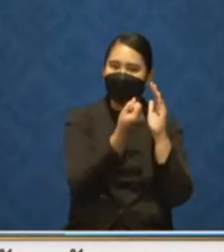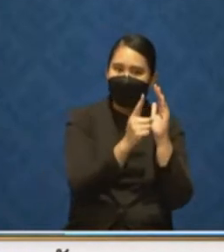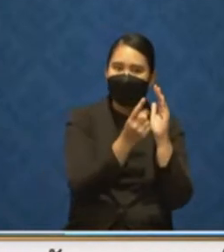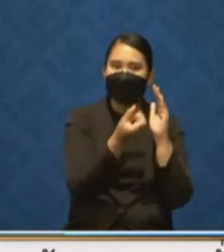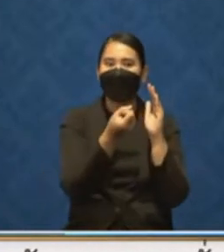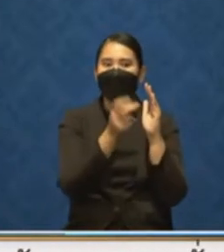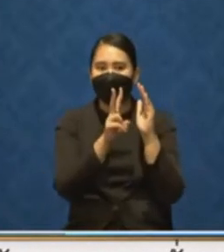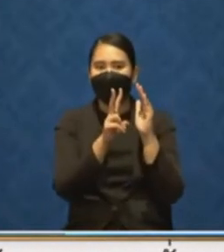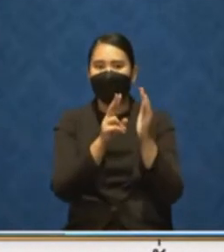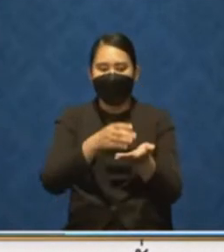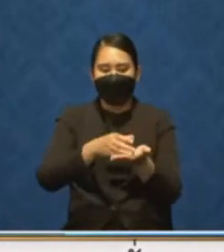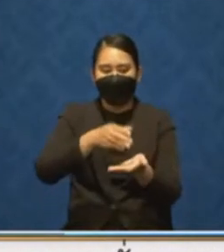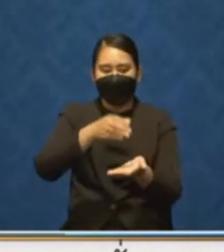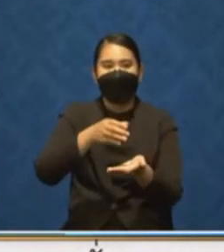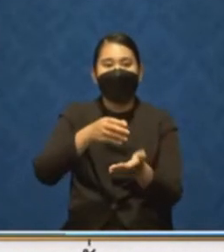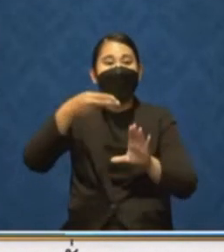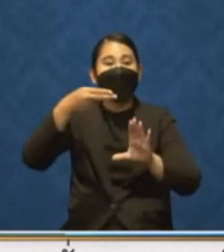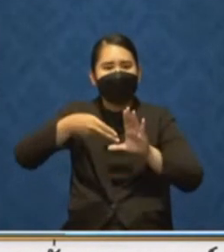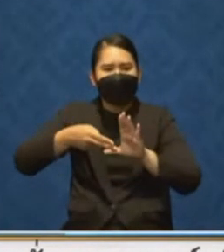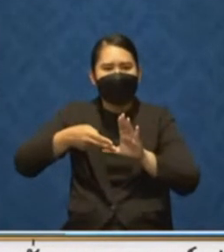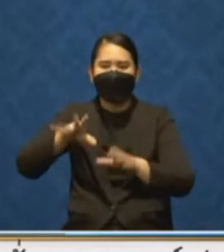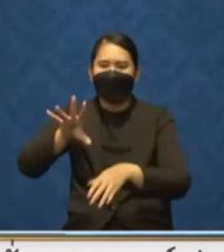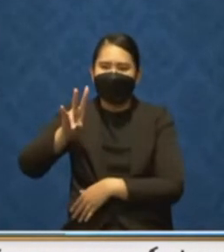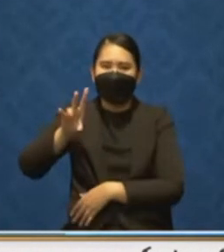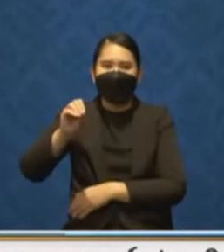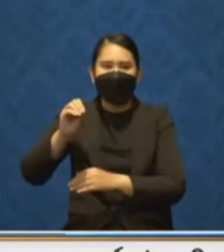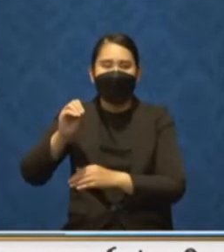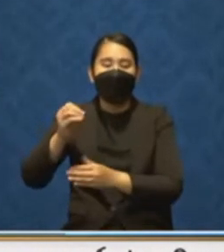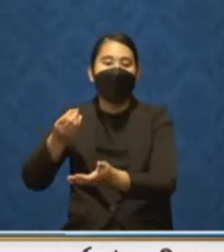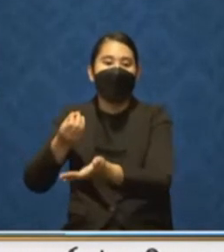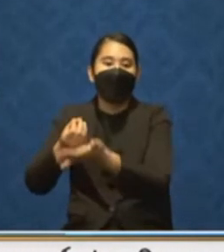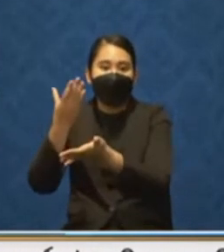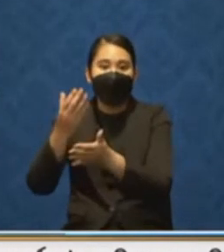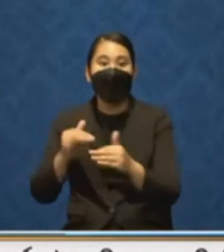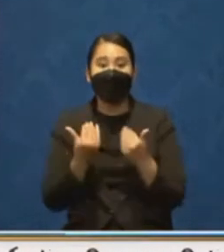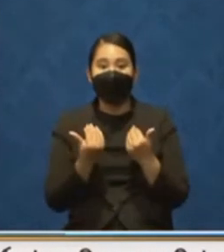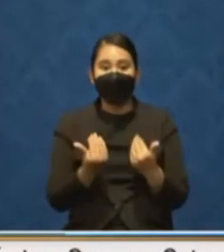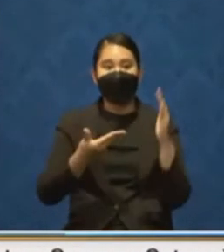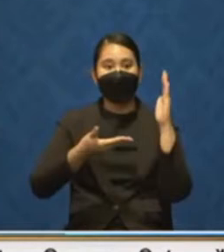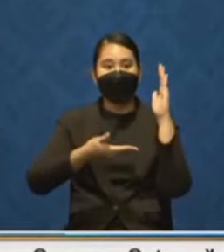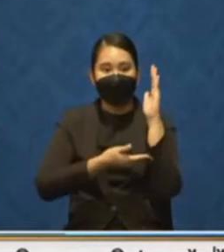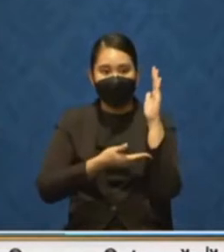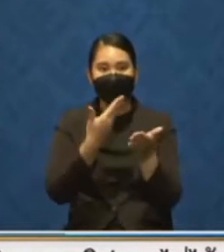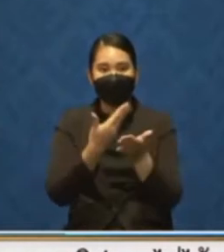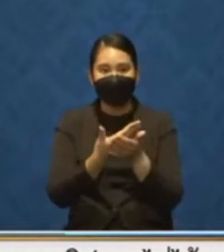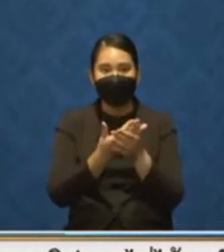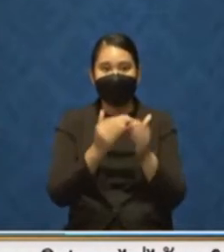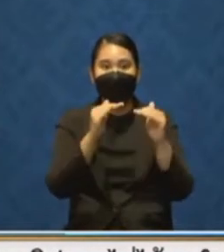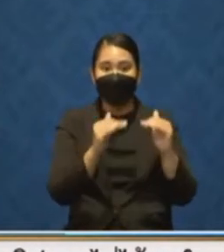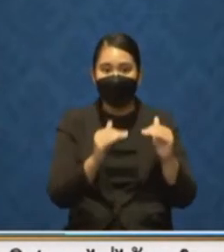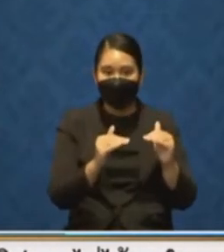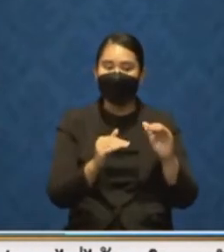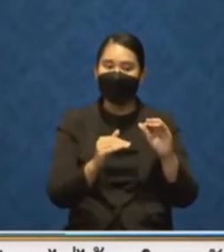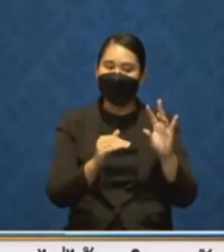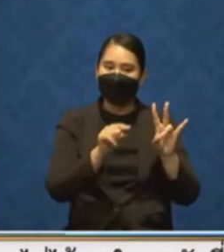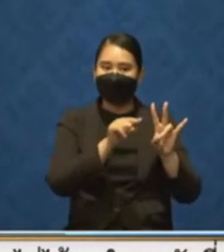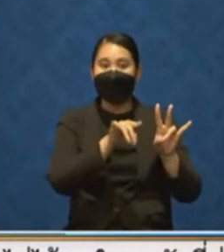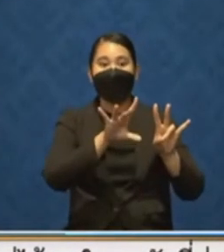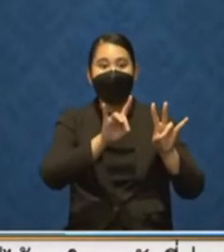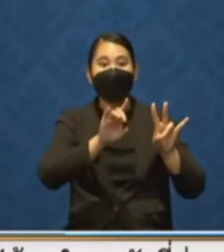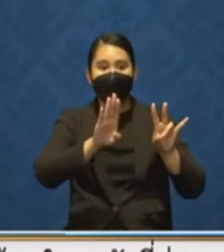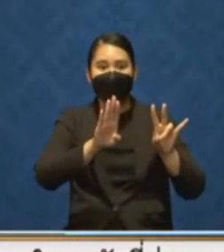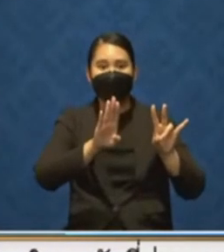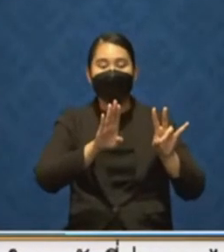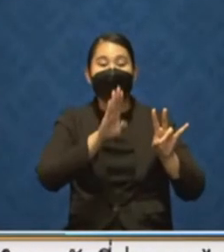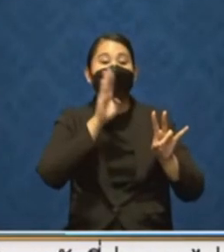ขวดละ 70วันนี้ผลกราบตามกลับรถมาเหลือ 7บาท 8บาทเอาว่าตัว